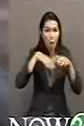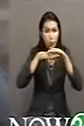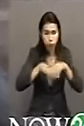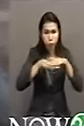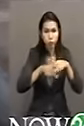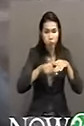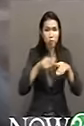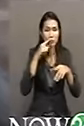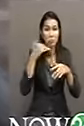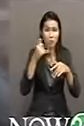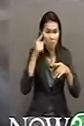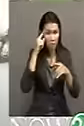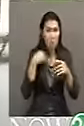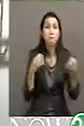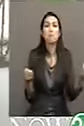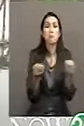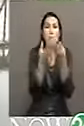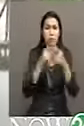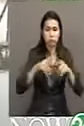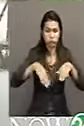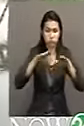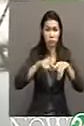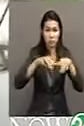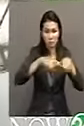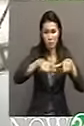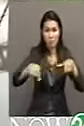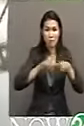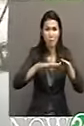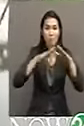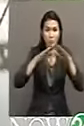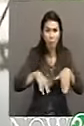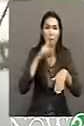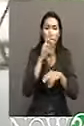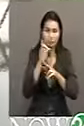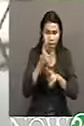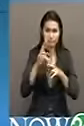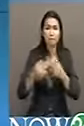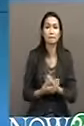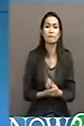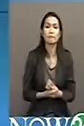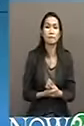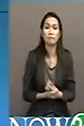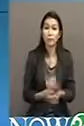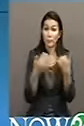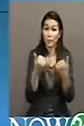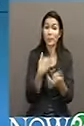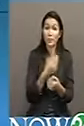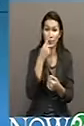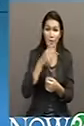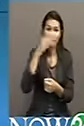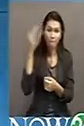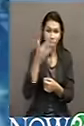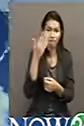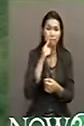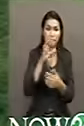อ่อนตัวมากซึ่งอาจจะส่งผลกระทบให้สภาพถนนที่ถูกน้ำท่วมเสียหายไปมากกว่านี้ครับและตอนนี้เรามาอัปเดตสภาพอากาศราย